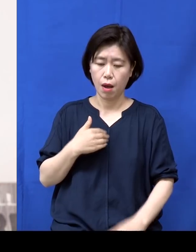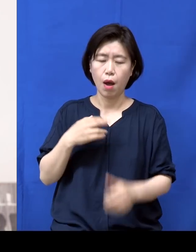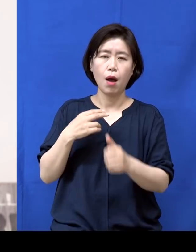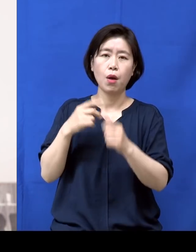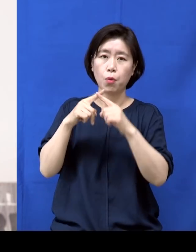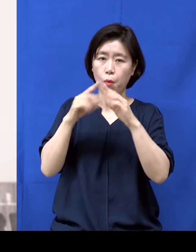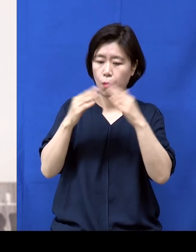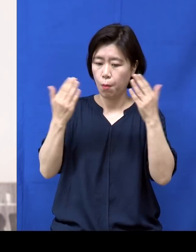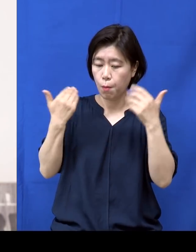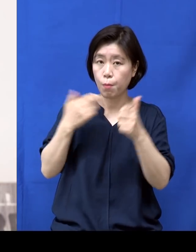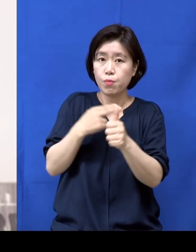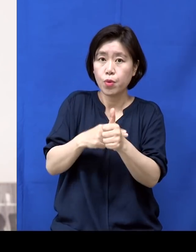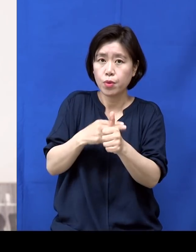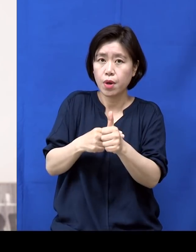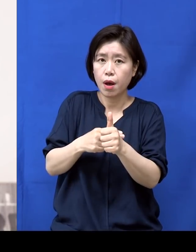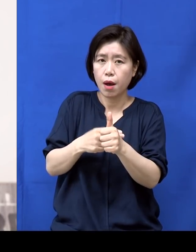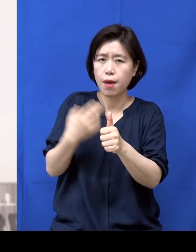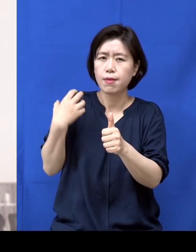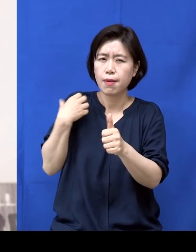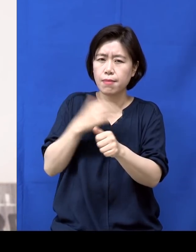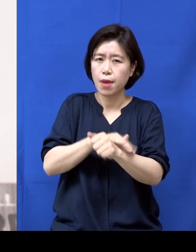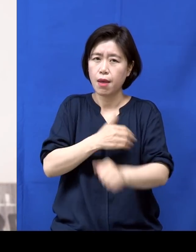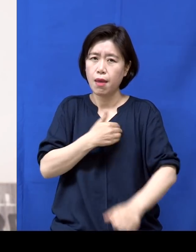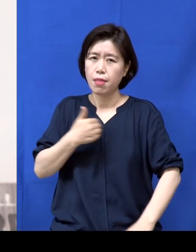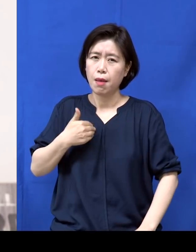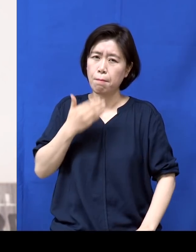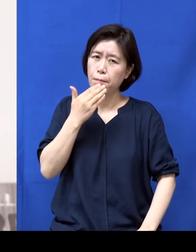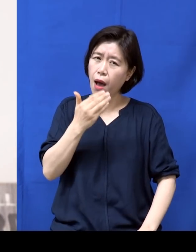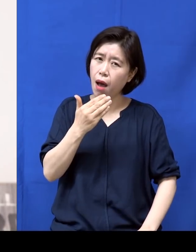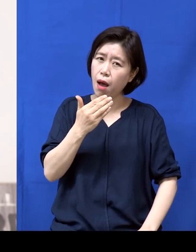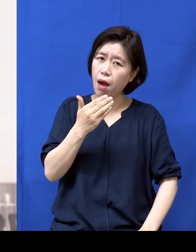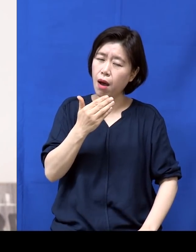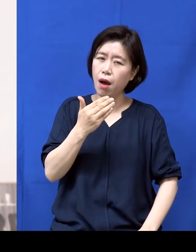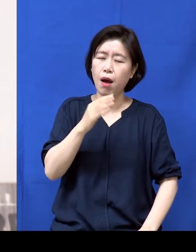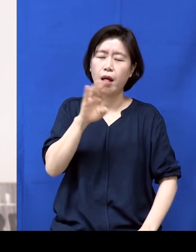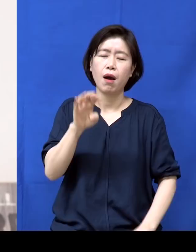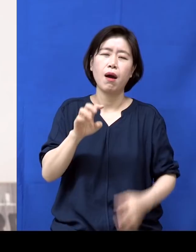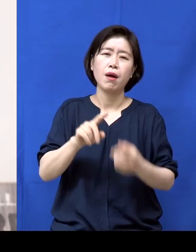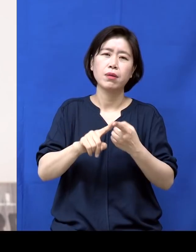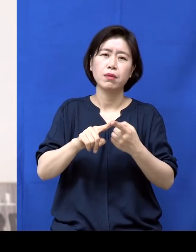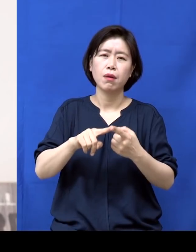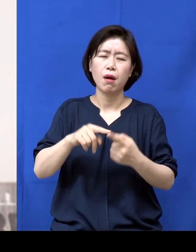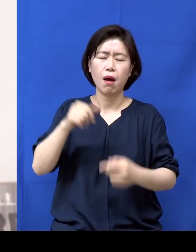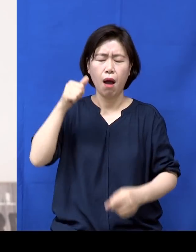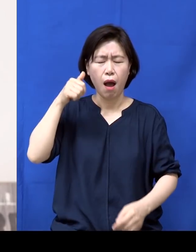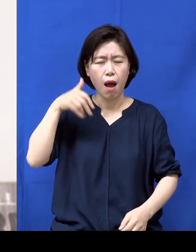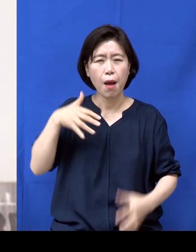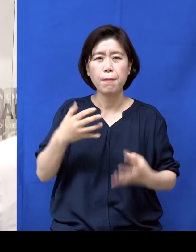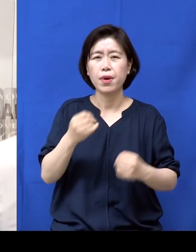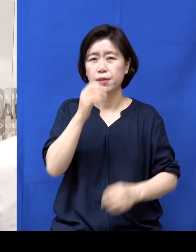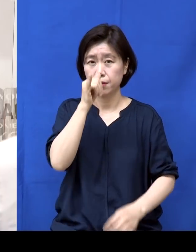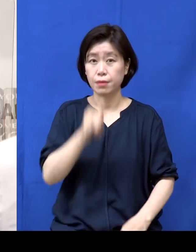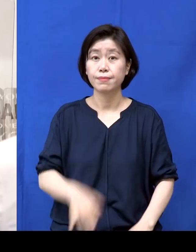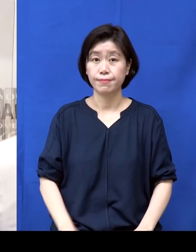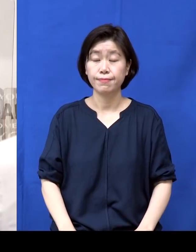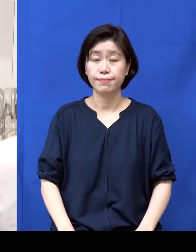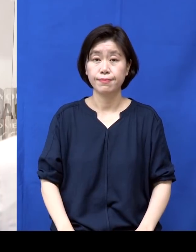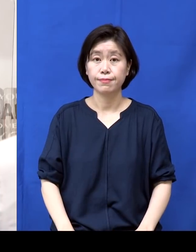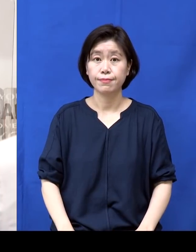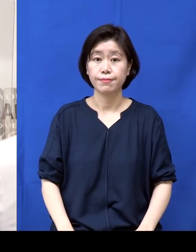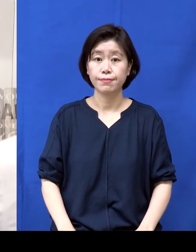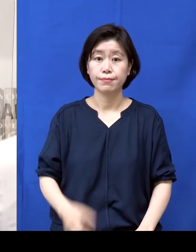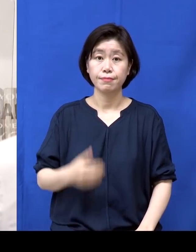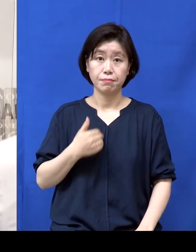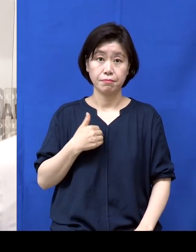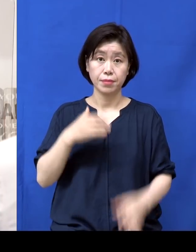다 했는가 돌아볼 수밖에 없더라고요. 너무 한편으로 후회스러웠어요. 사실 저는 학부